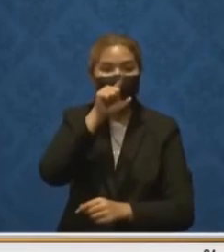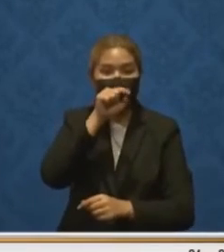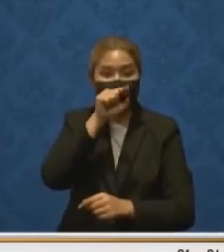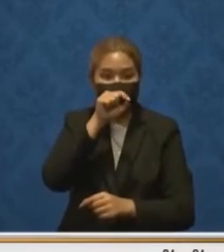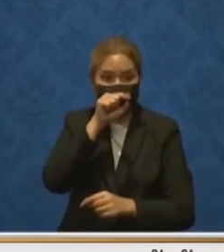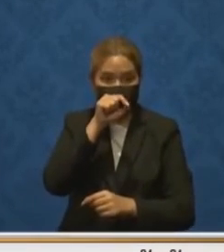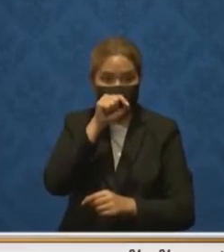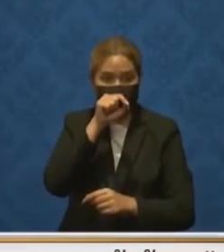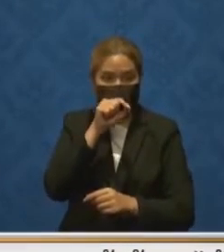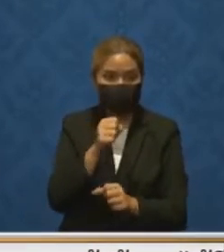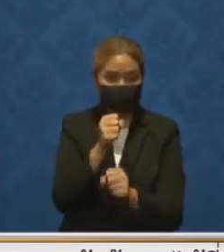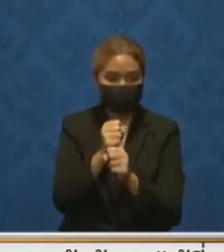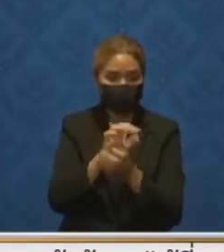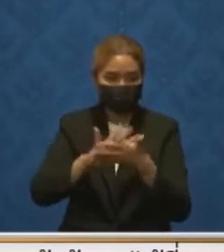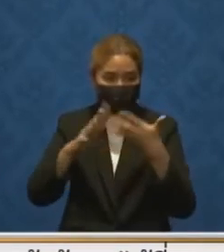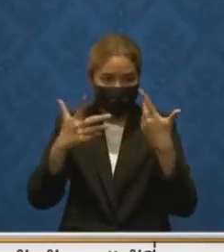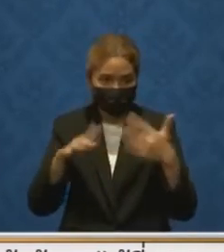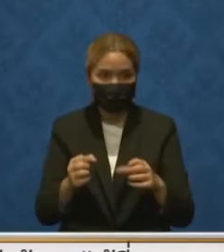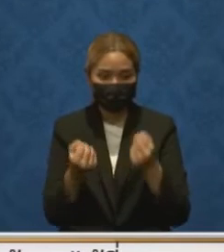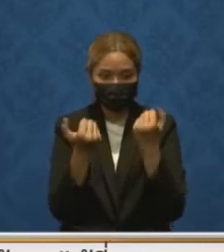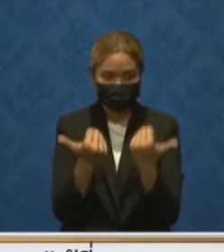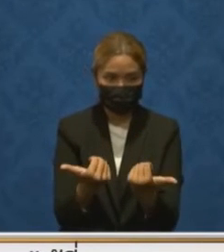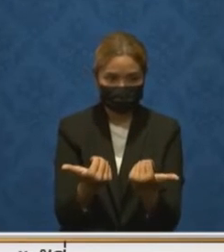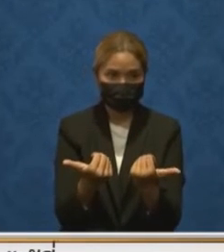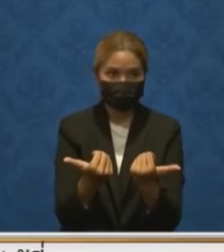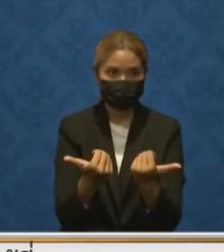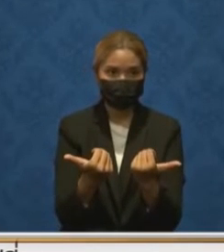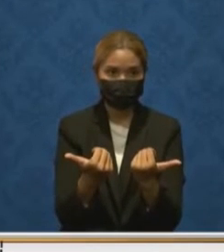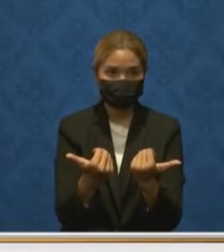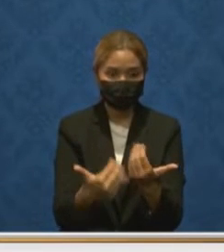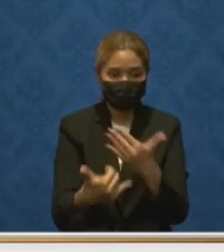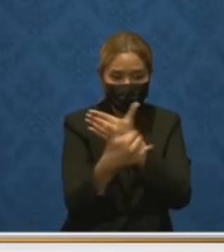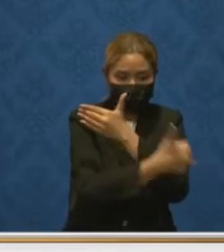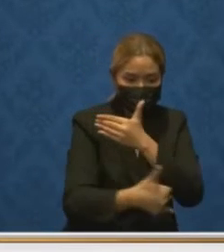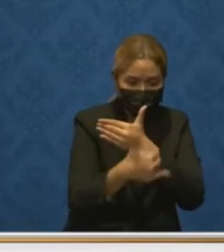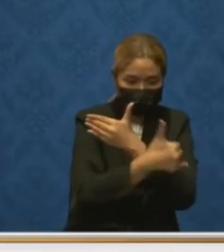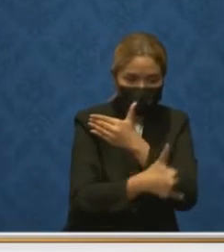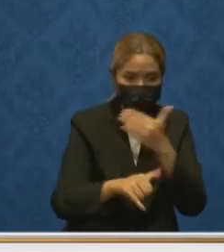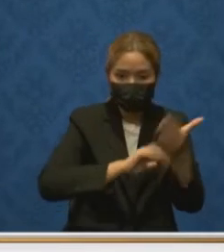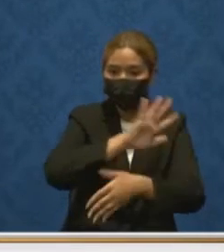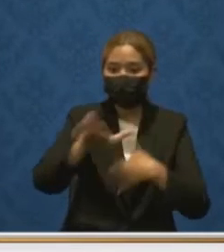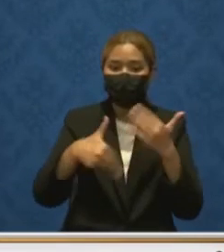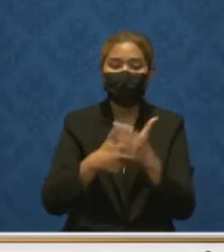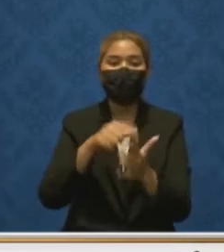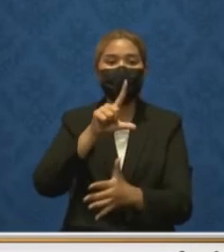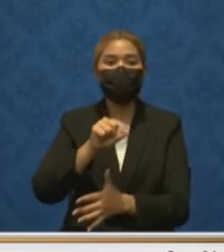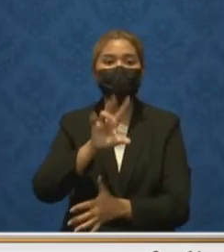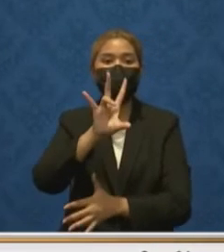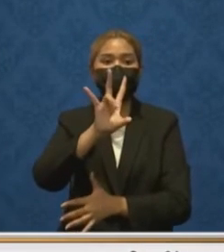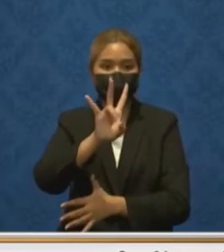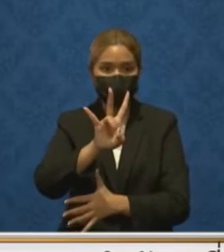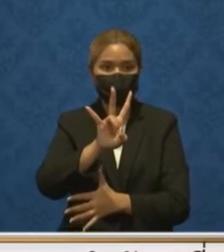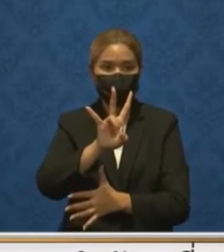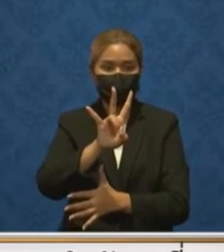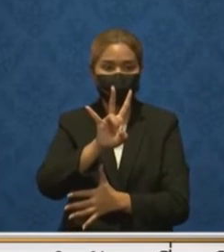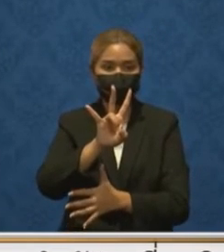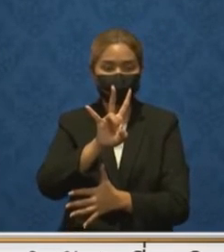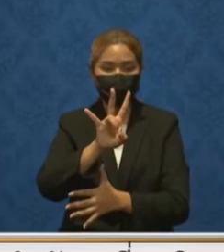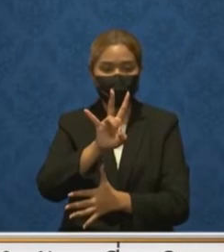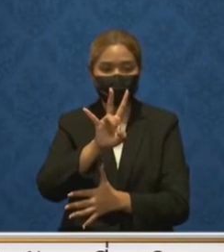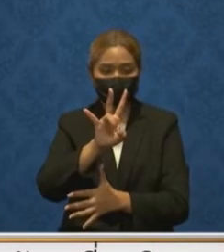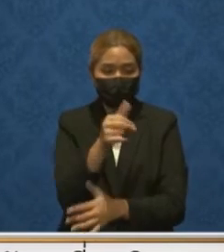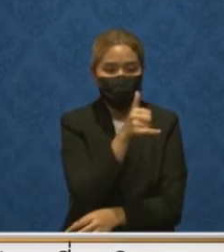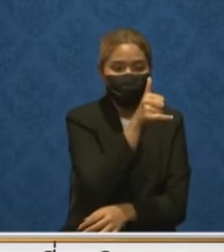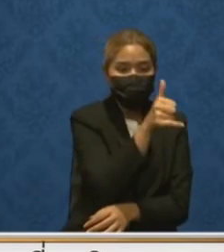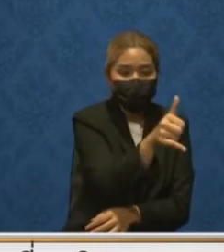นี้เราเดินหน้าบุกตลาด 27 ประเทศสำคัญแล้วก็โยเฉพาะตลาดใหมๆที่